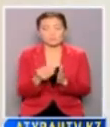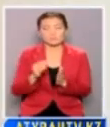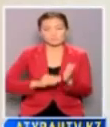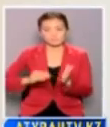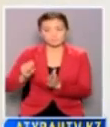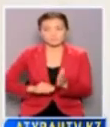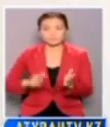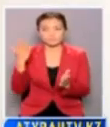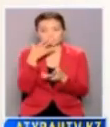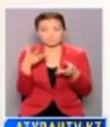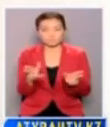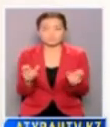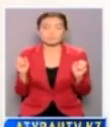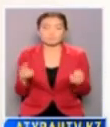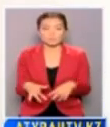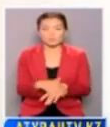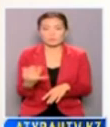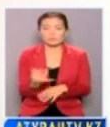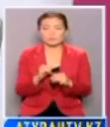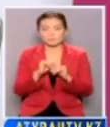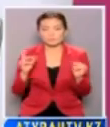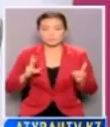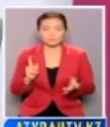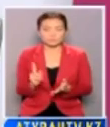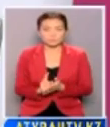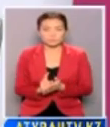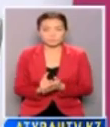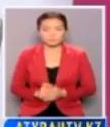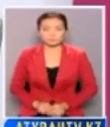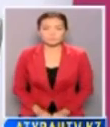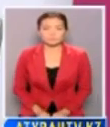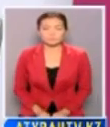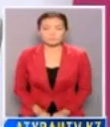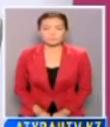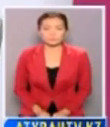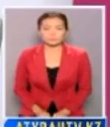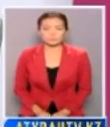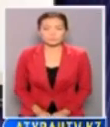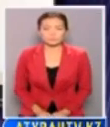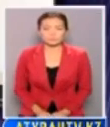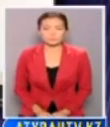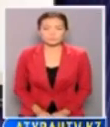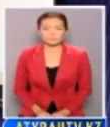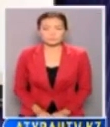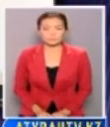басып, фильмдер түсіру арқылы халықтың қызығушылығын тудыруымыз қажет дейді маман. Орынгүл Қалмырза, Атырау телеарнасы.